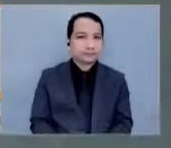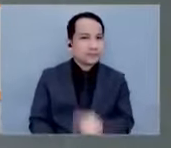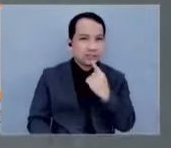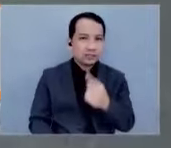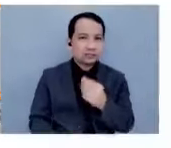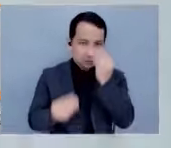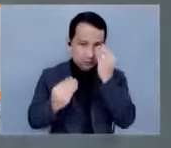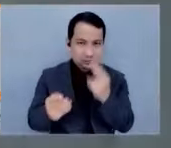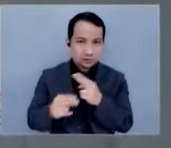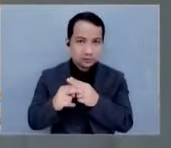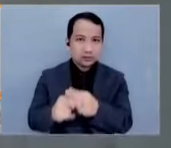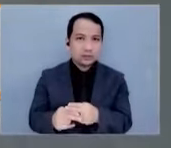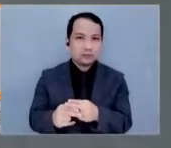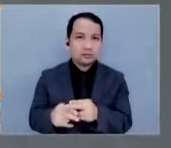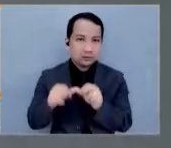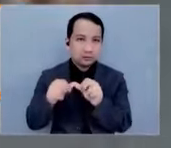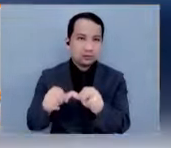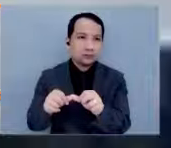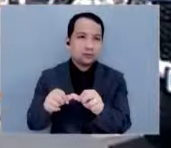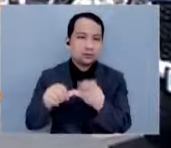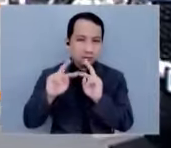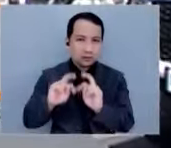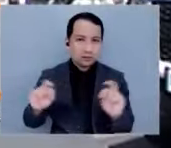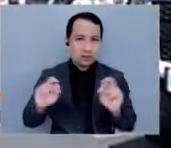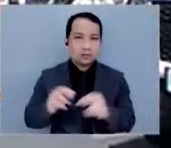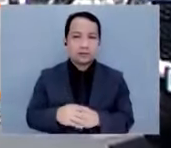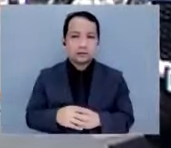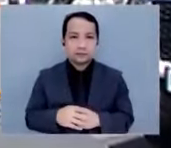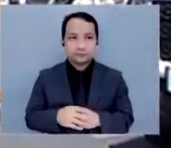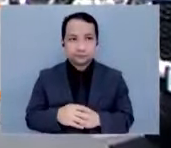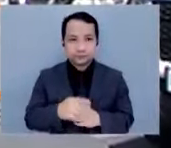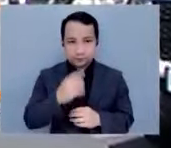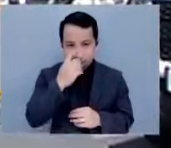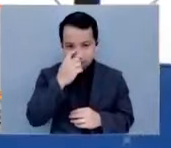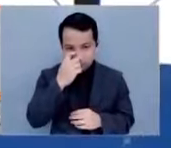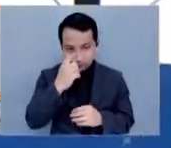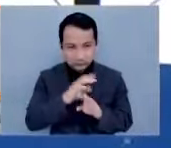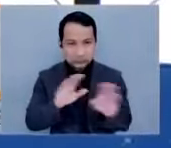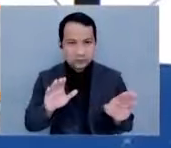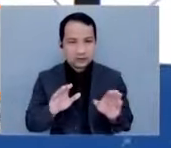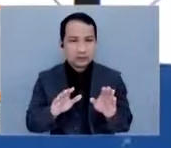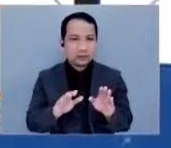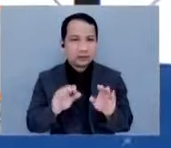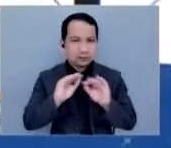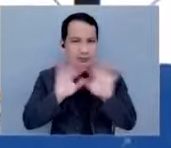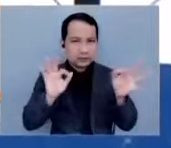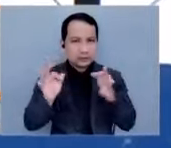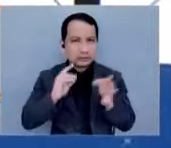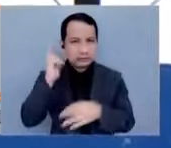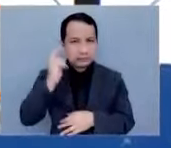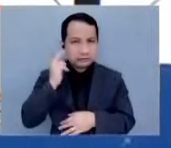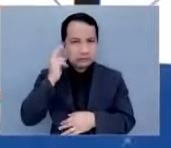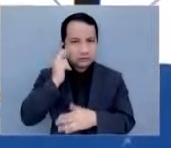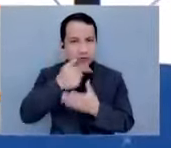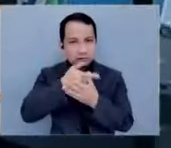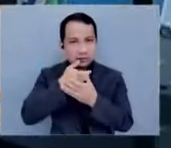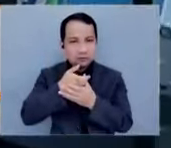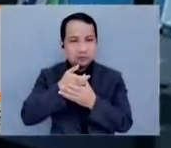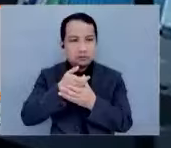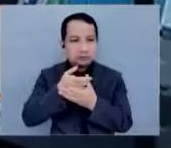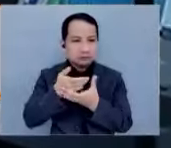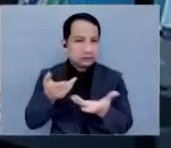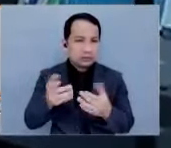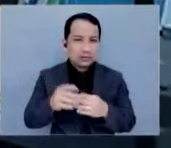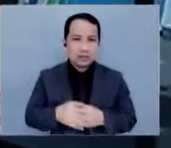pinapangalanan habang patuloy ang investigasyon. Hindi para umalinaw ang motibo sa pumamaril. Sabi daw